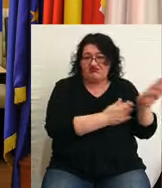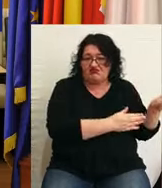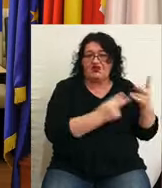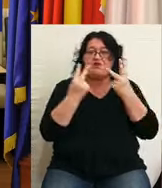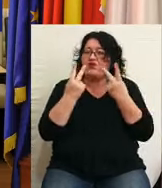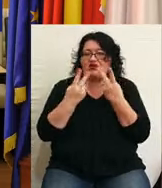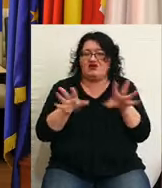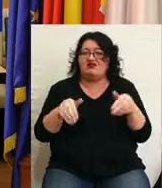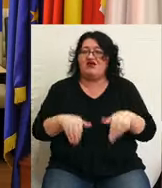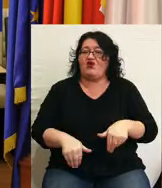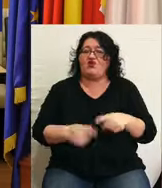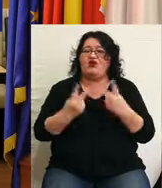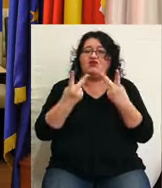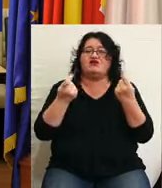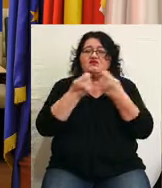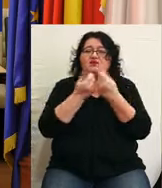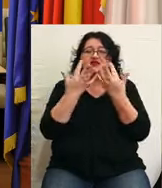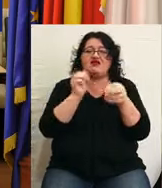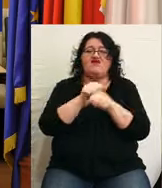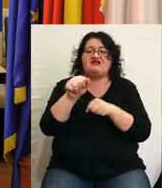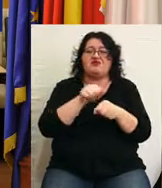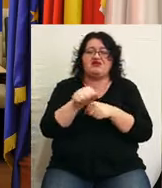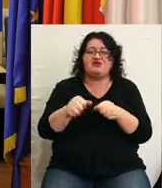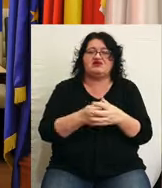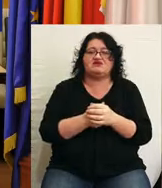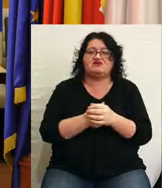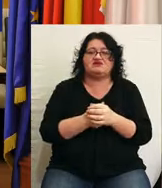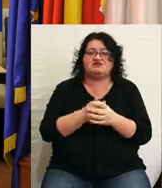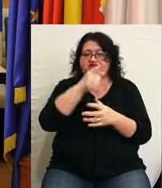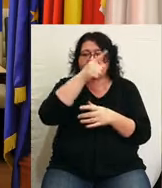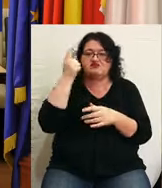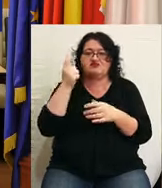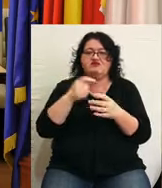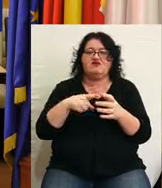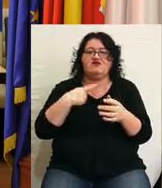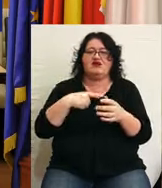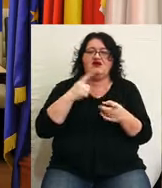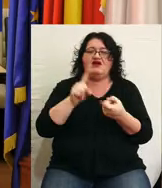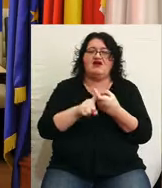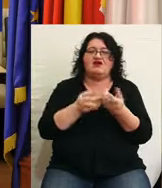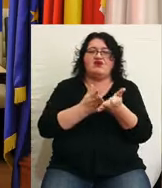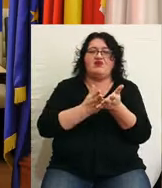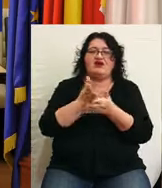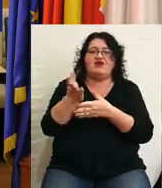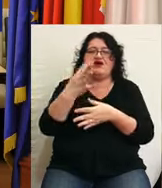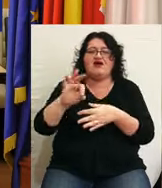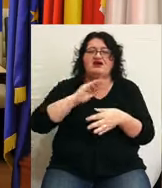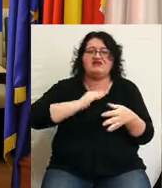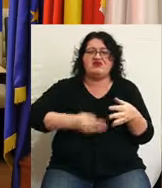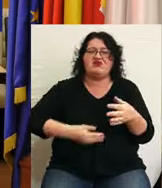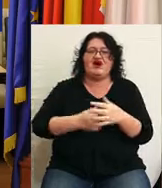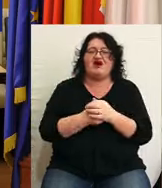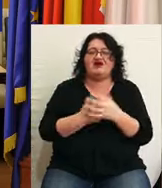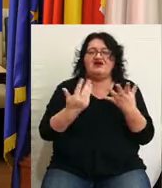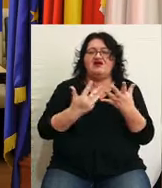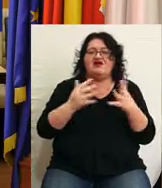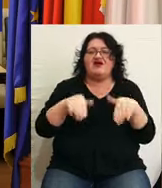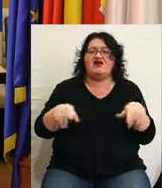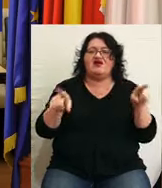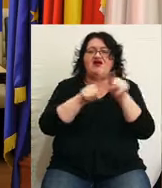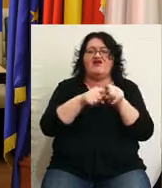de câteva săptămâni din vară, de fapt, sunt în legătură constantă și cu alți primari care